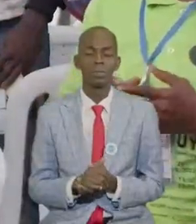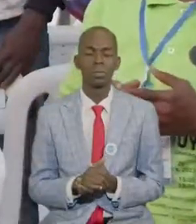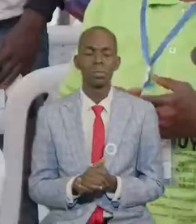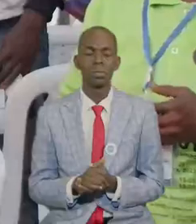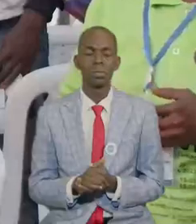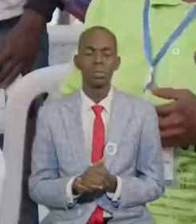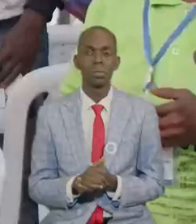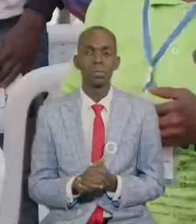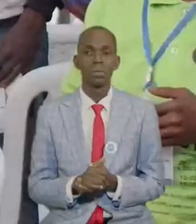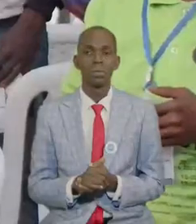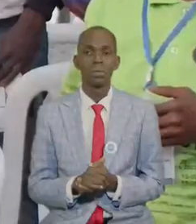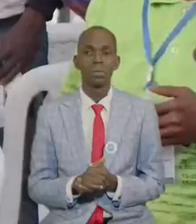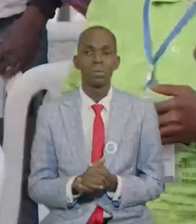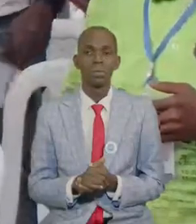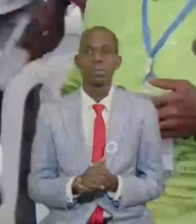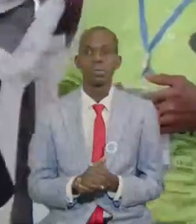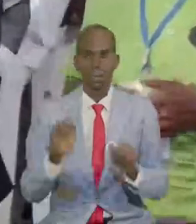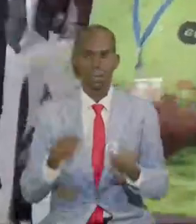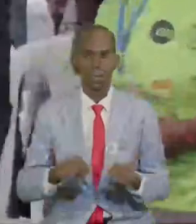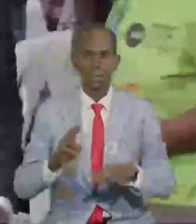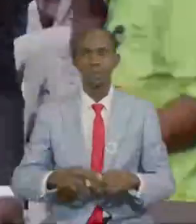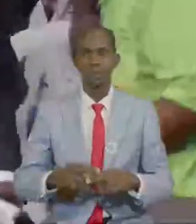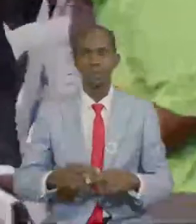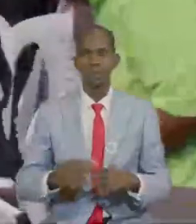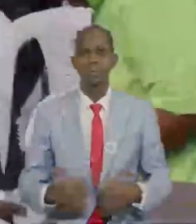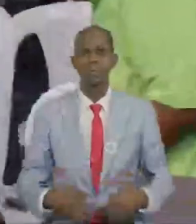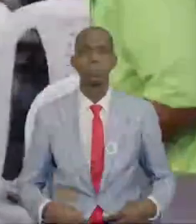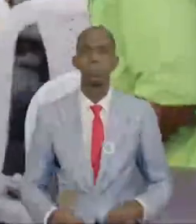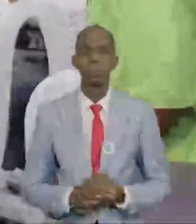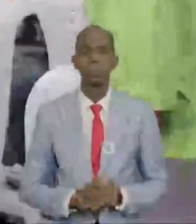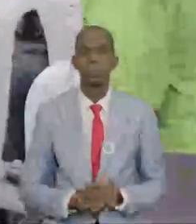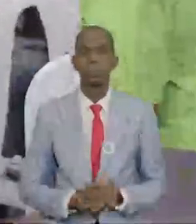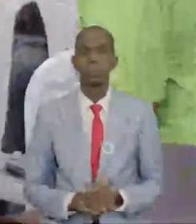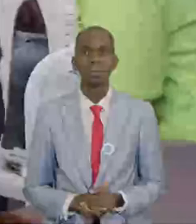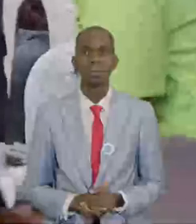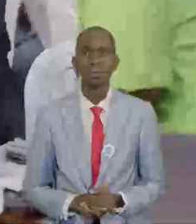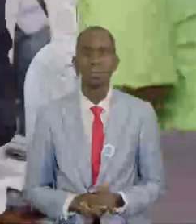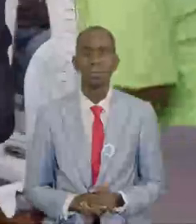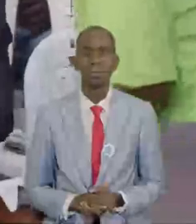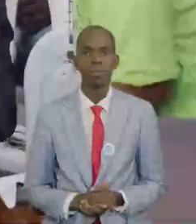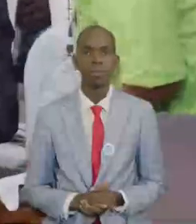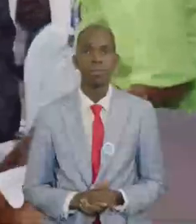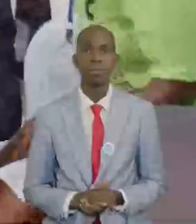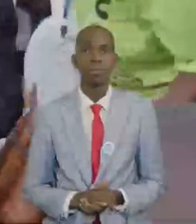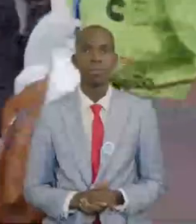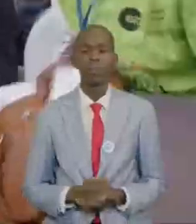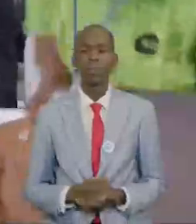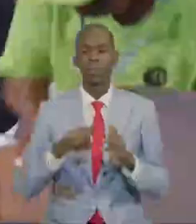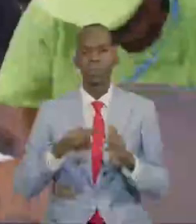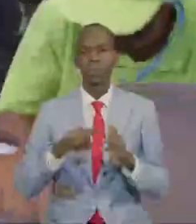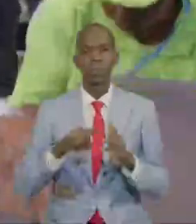has blessed you. You can sit down. Dieu vous a béni. Vous pouvez vous asseoir. We're starting with Luke